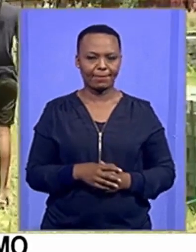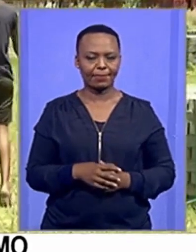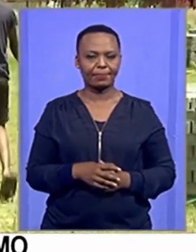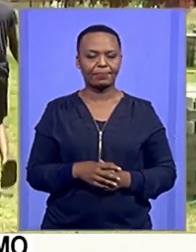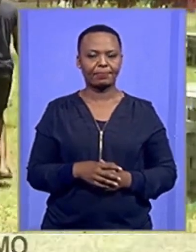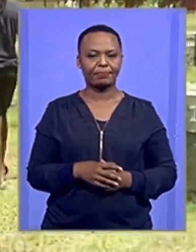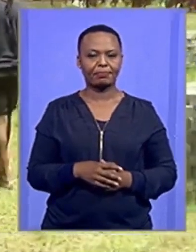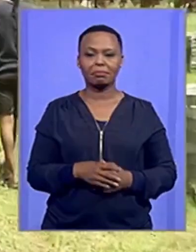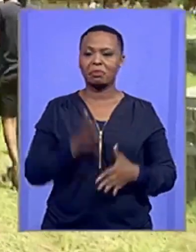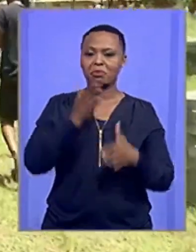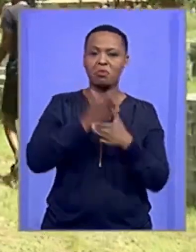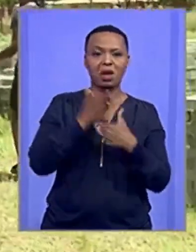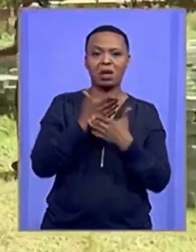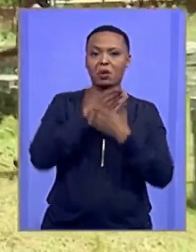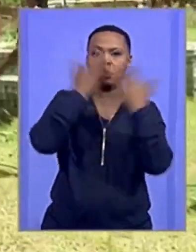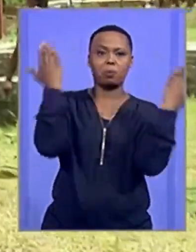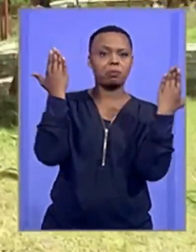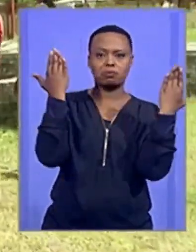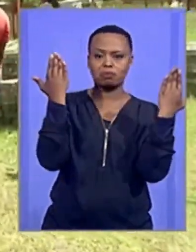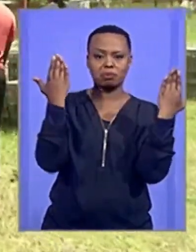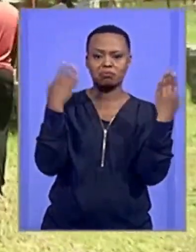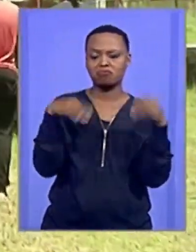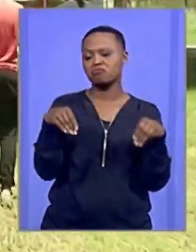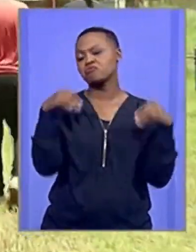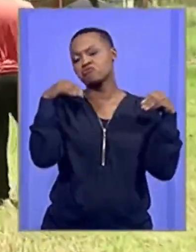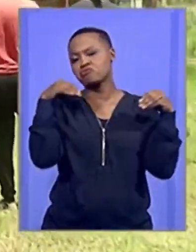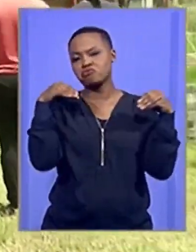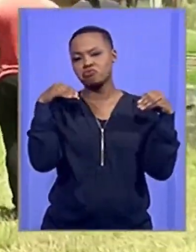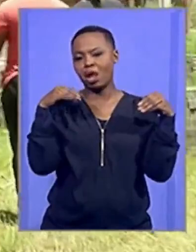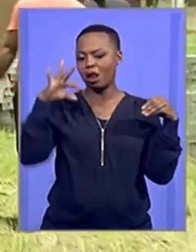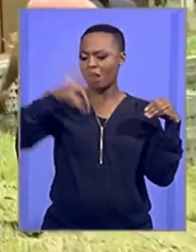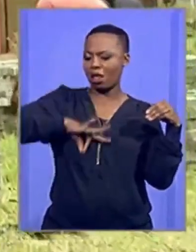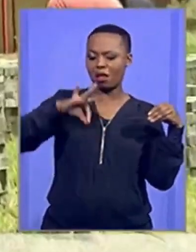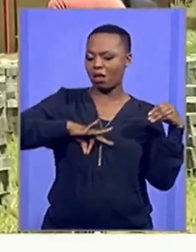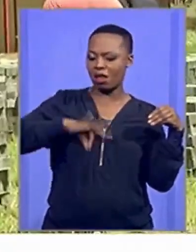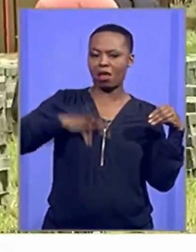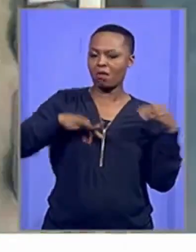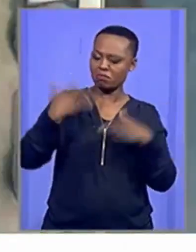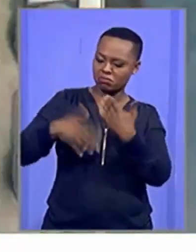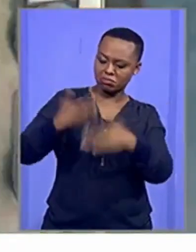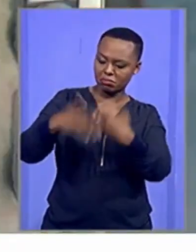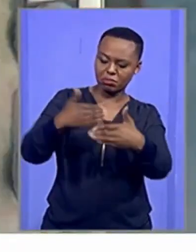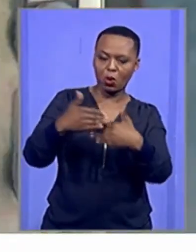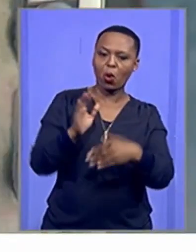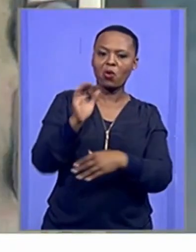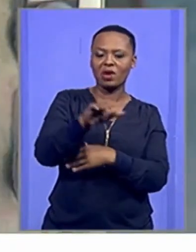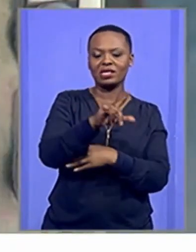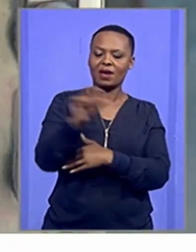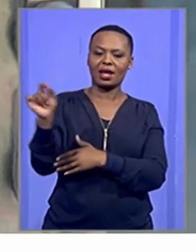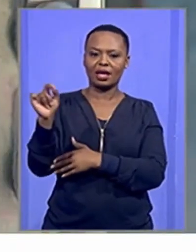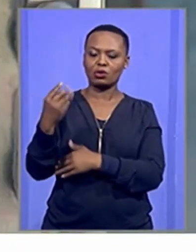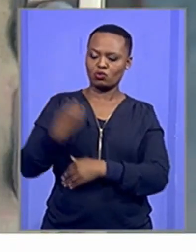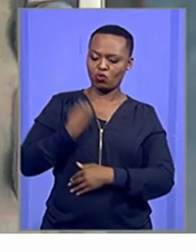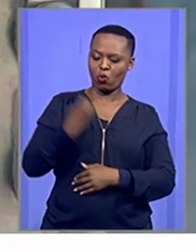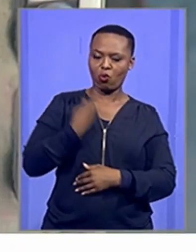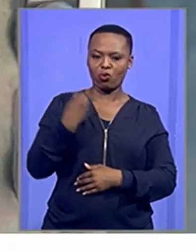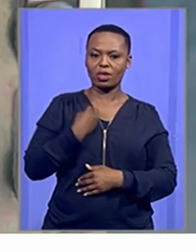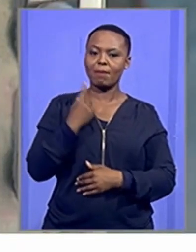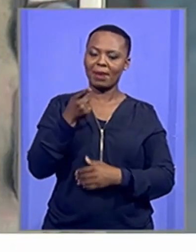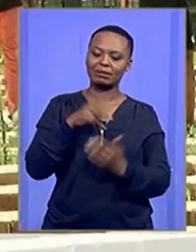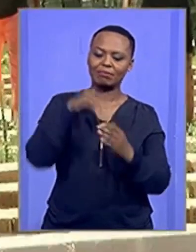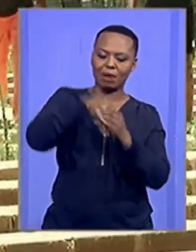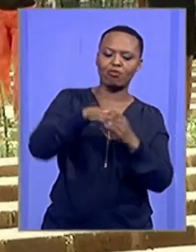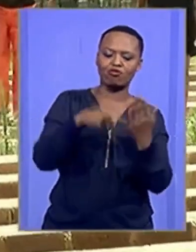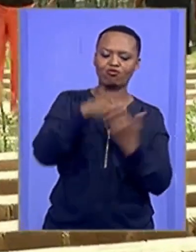Ga badiri mme ba duelwa. Bašwa bano ke bangwe ba bašwa ba feta 700 bao ba neng ba tshwanetse